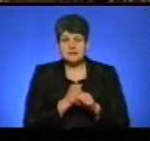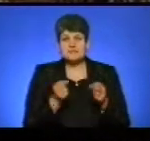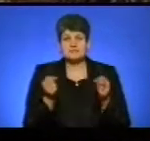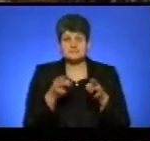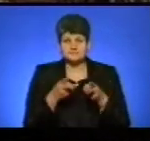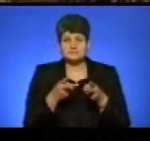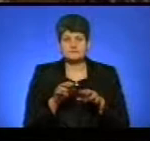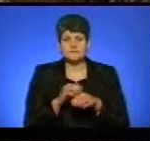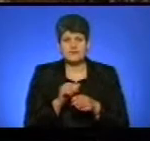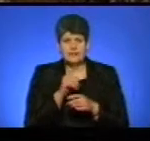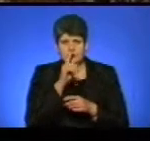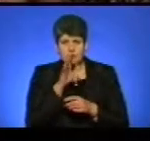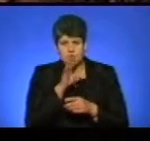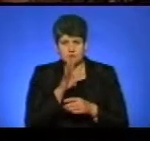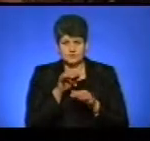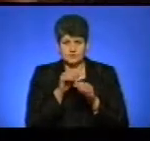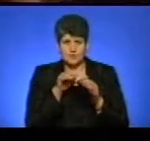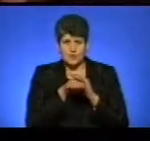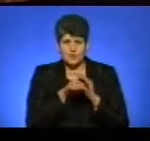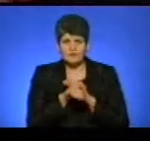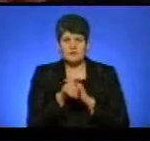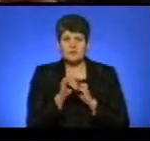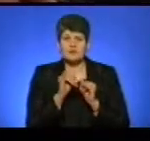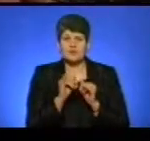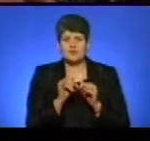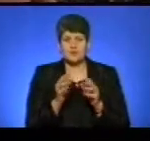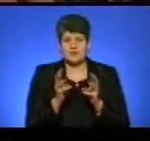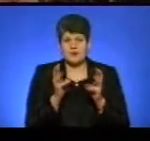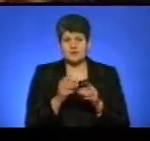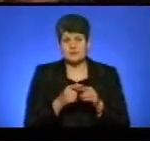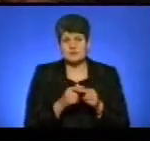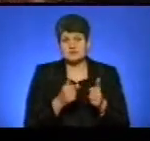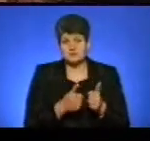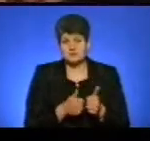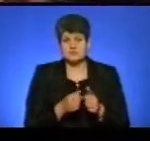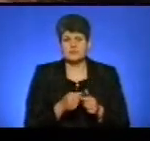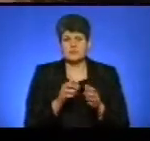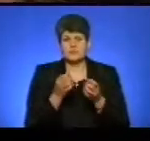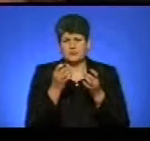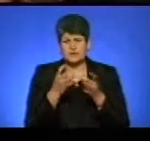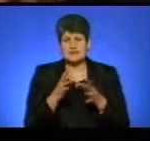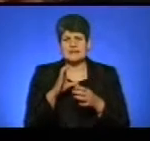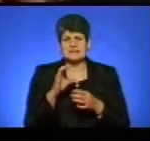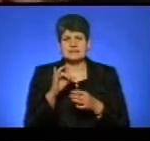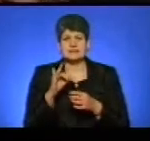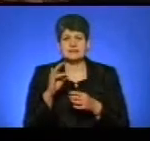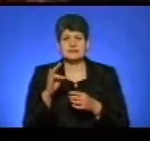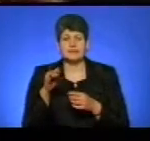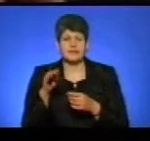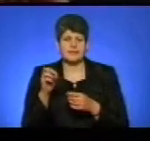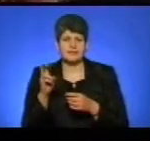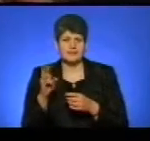тканини, вони непогано маскують, з іншої сторони вони поганенько гарять. Що, власне, позитив, тому що звичайна синтетична сітка, та й особливо,